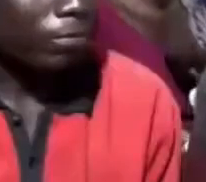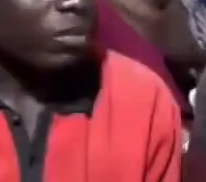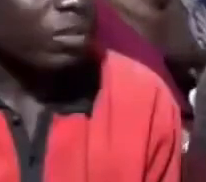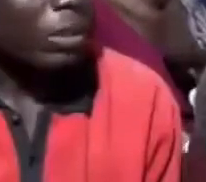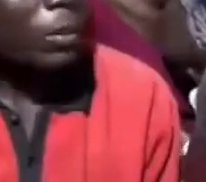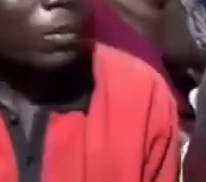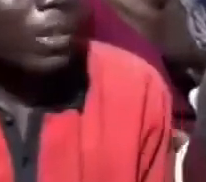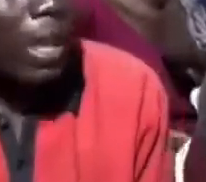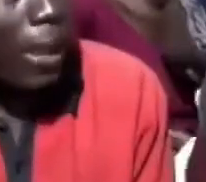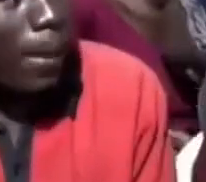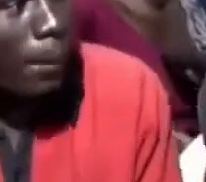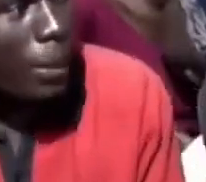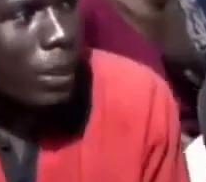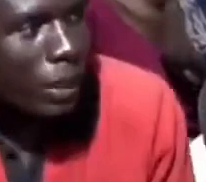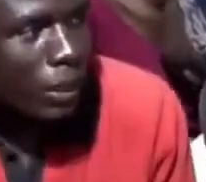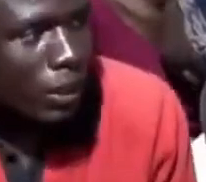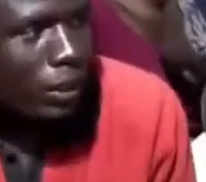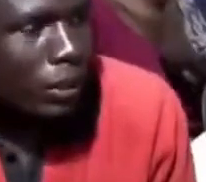Bwana Yesu asifiwe.